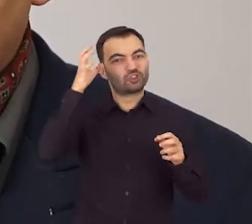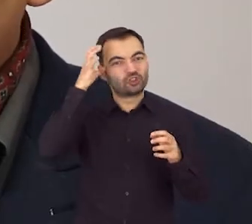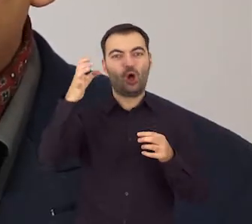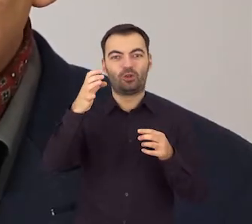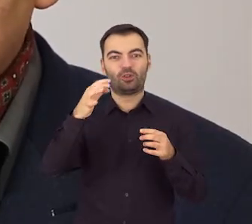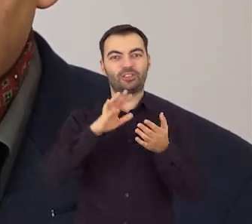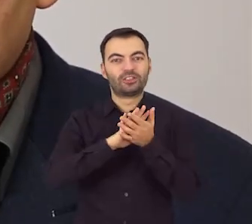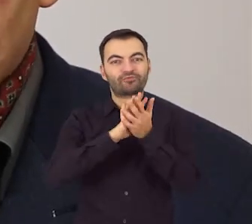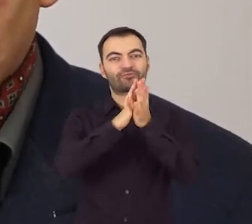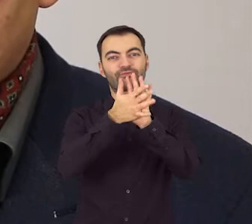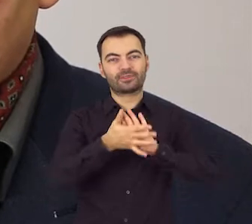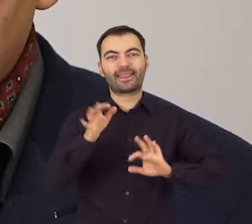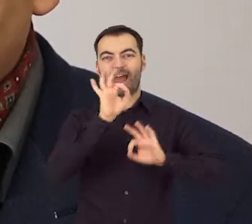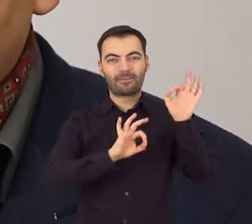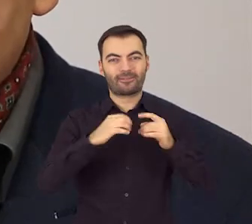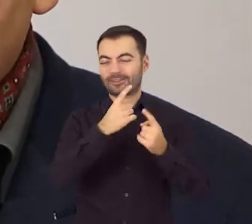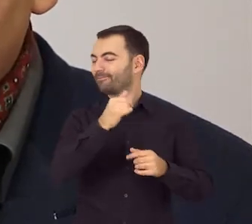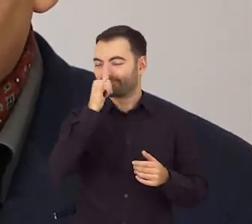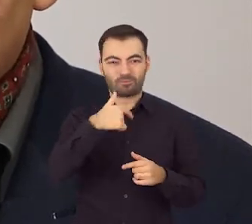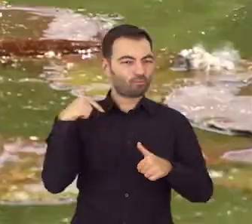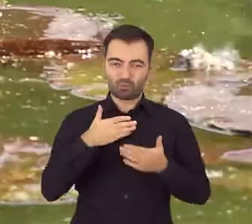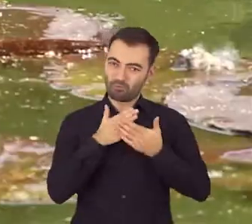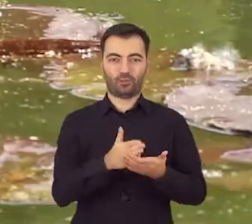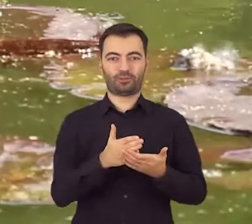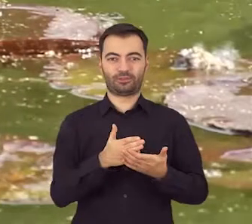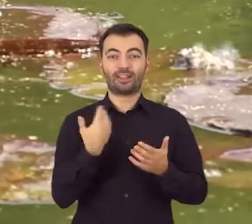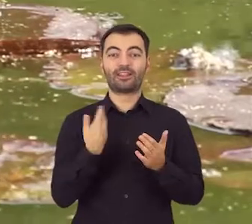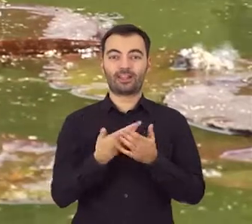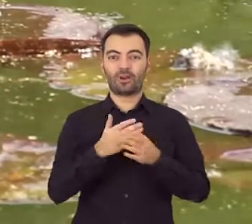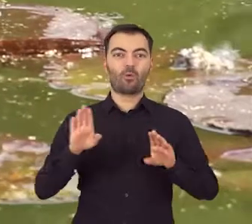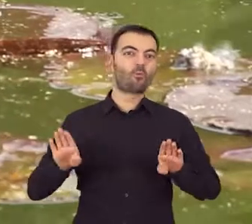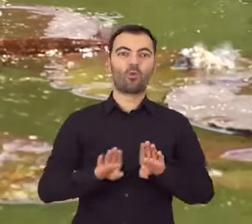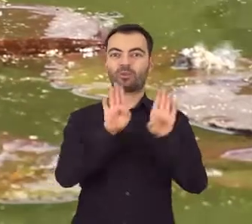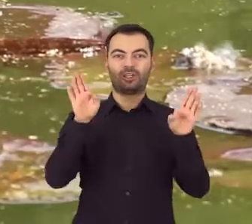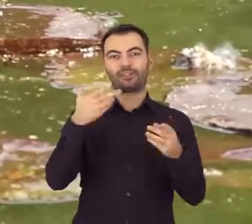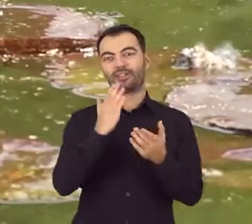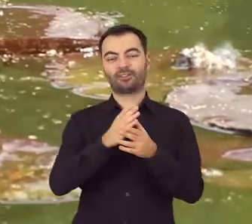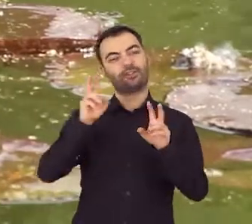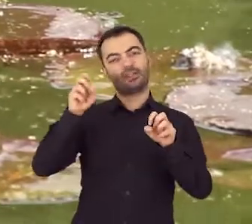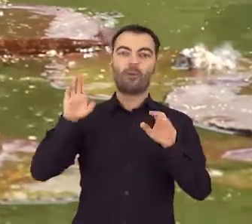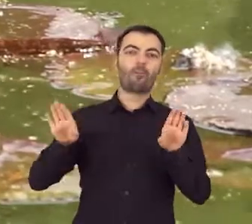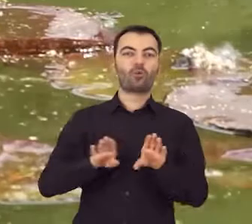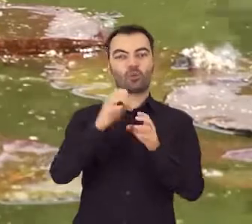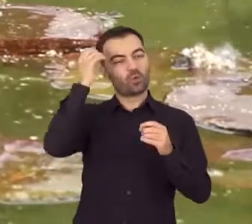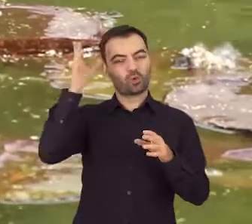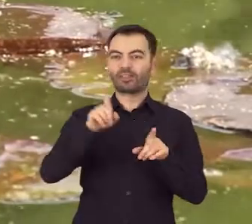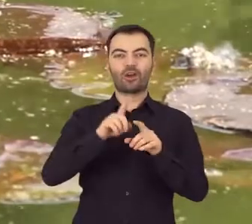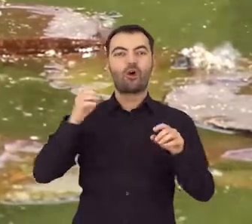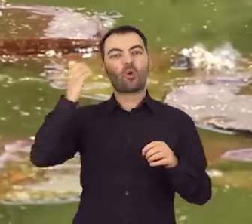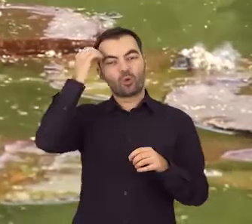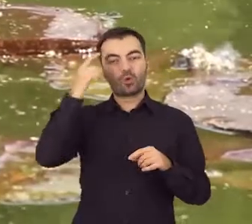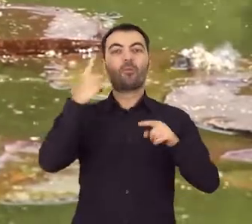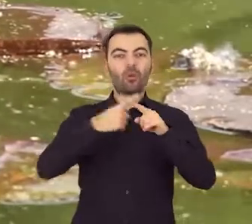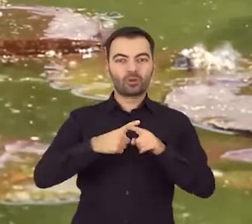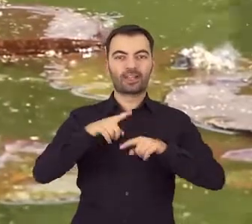zdolności do odtwarzania swoich zasobów. Musimy wyraźnie w tym pomóc. Dlatego muzeum nie może być tylko i wyłącznie Muzeum Kultury, ale powinno się przekształcić w Muzeum